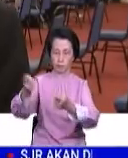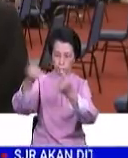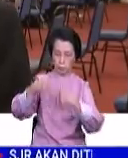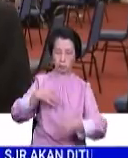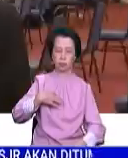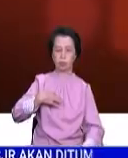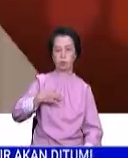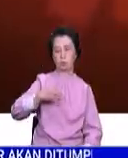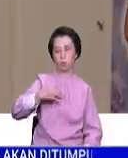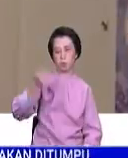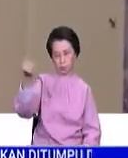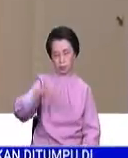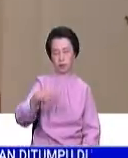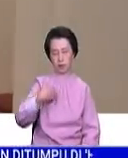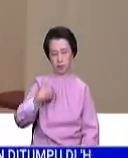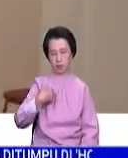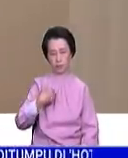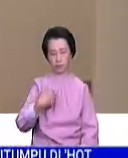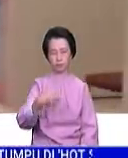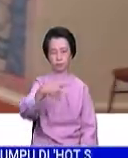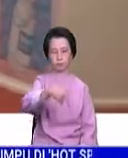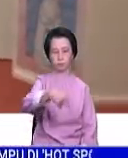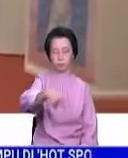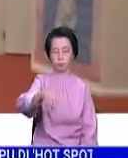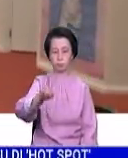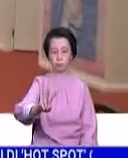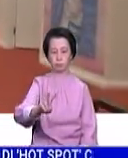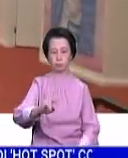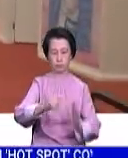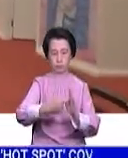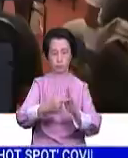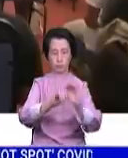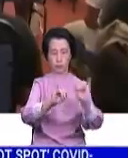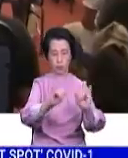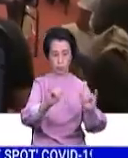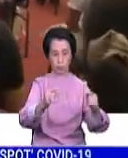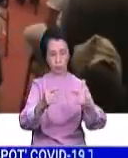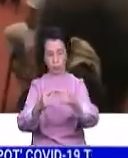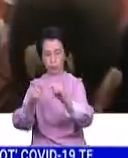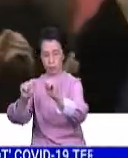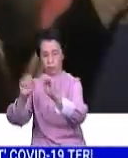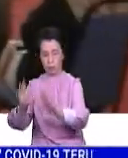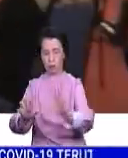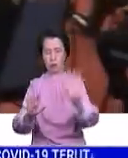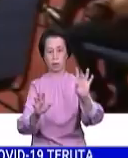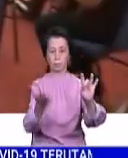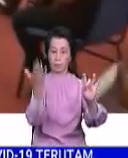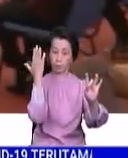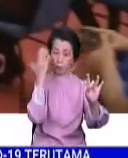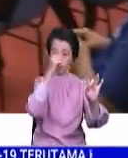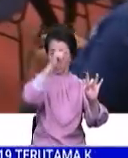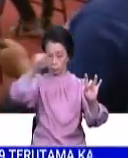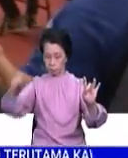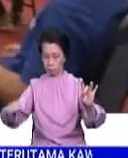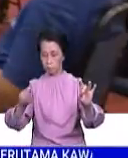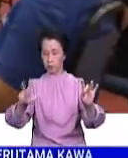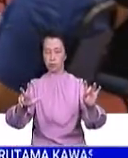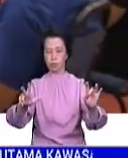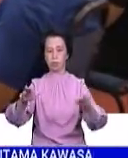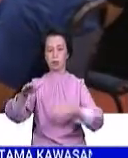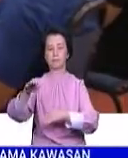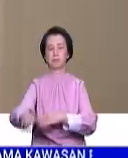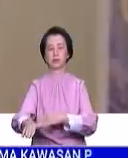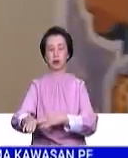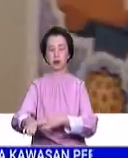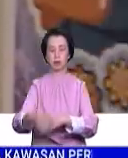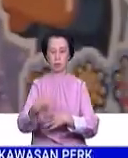volunteer di sini. PPV tersebut beroperasi Isnin hingga Ahad bermula 8 pagi hingga 3 petang dengan